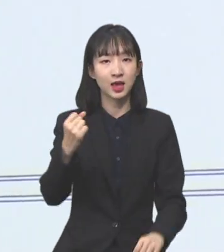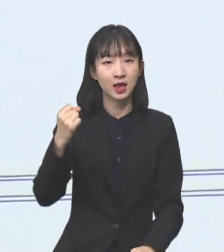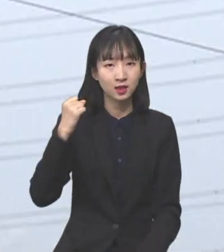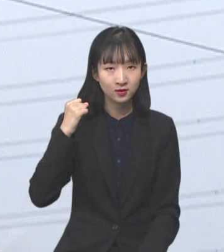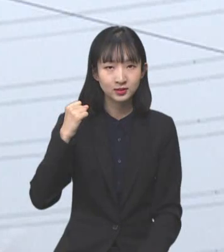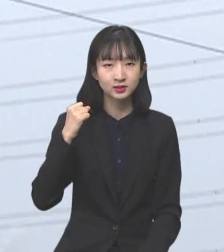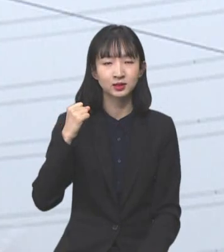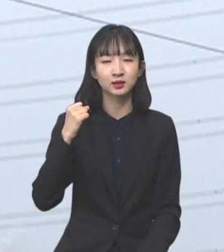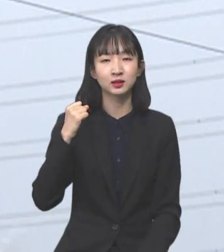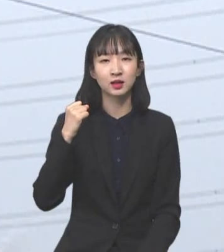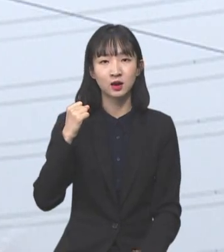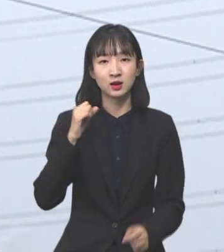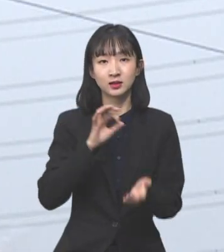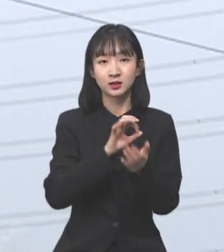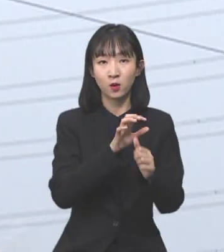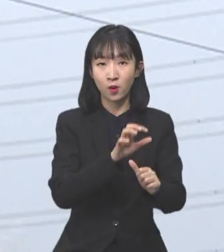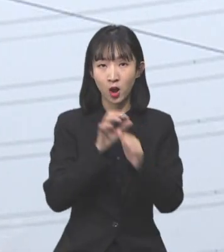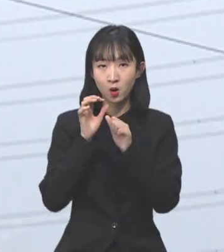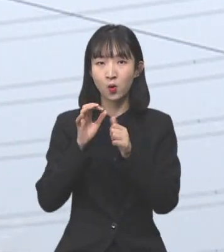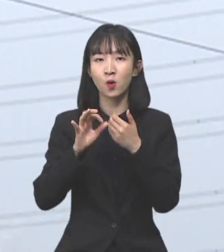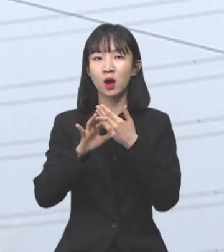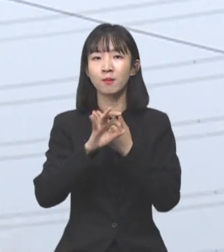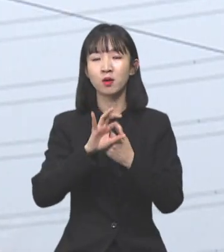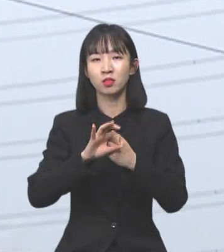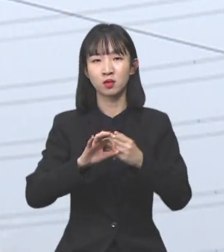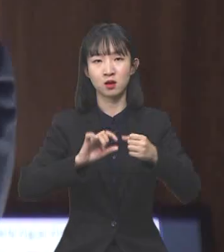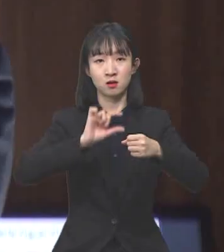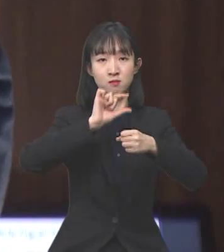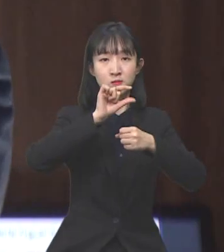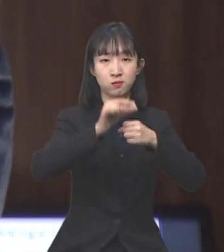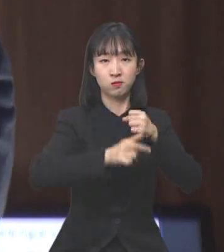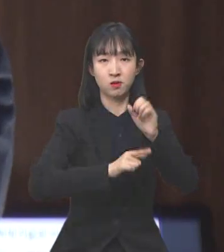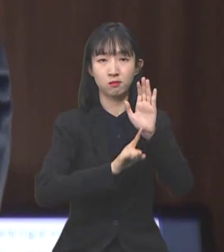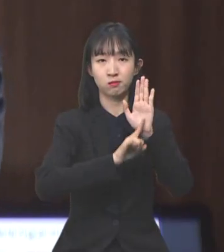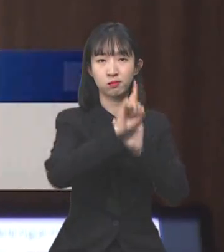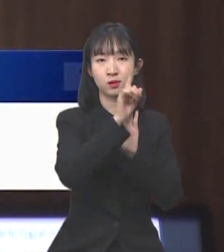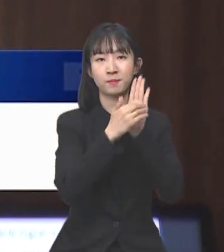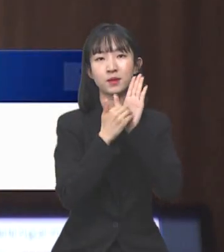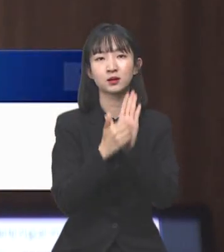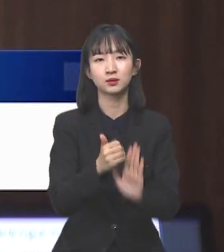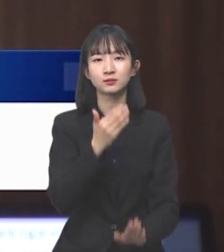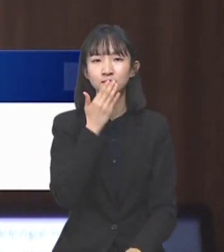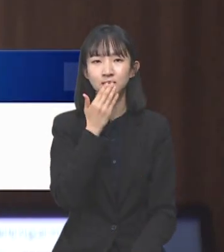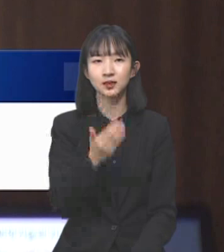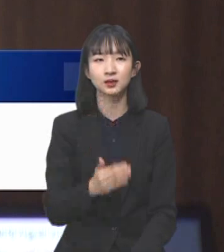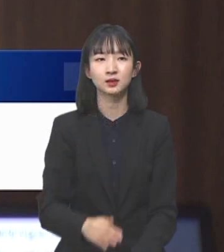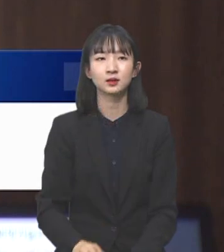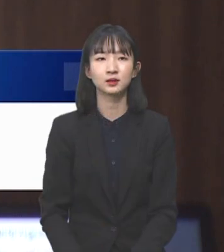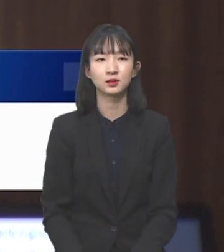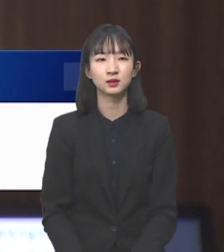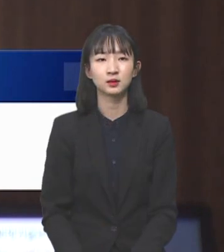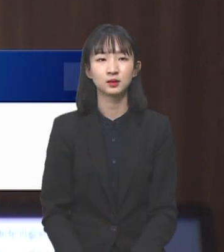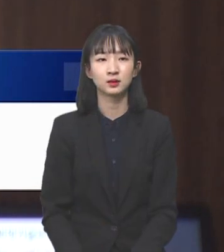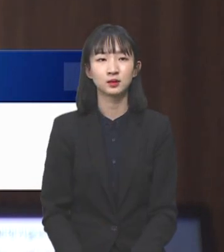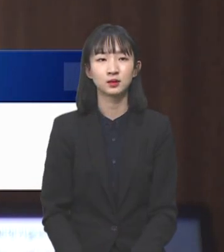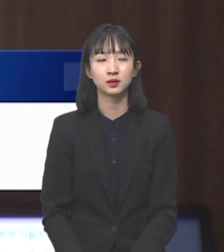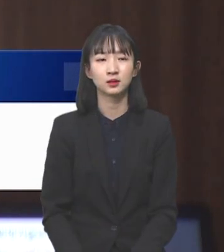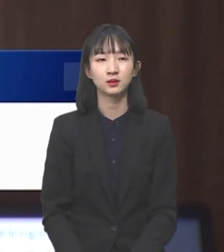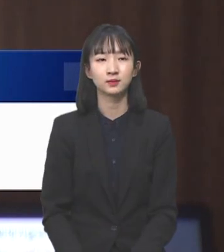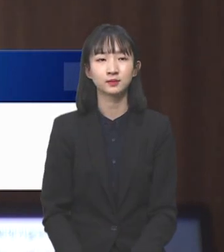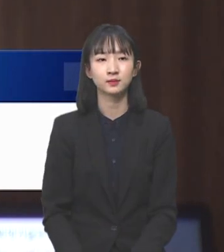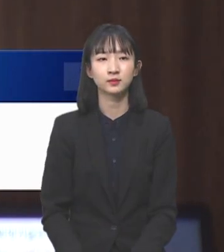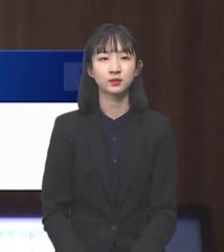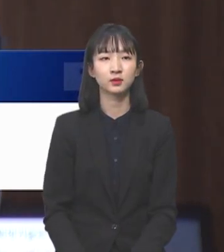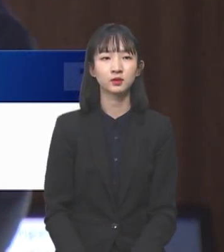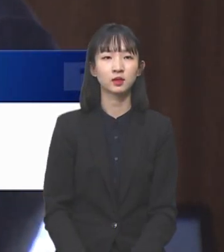보실 갓을 감축에 큰 도움이 된다고 설명했습니다 자원 소비 가 뒤 점 으로 감소 에